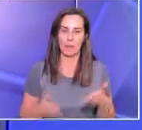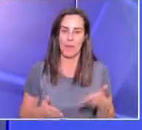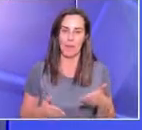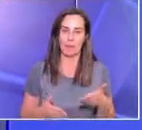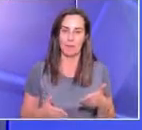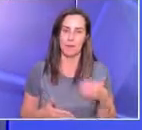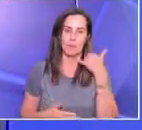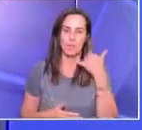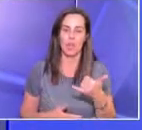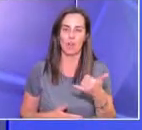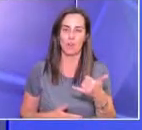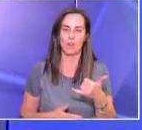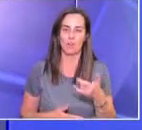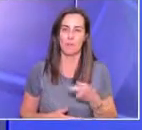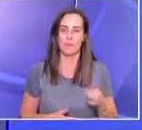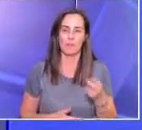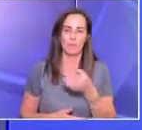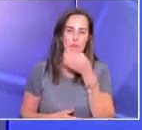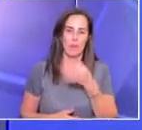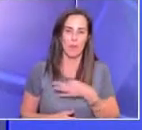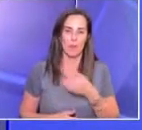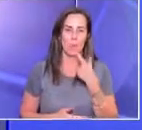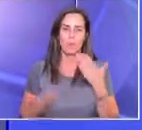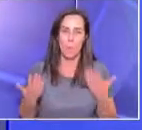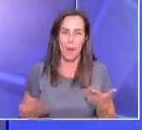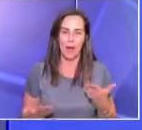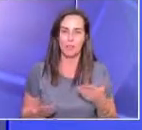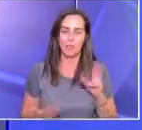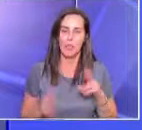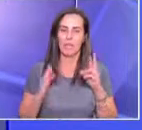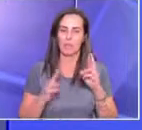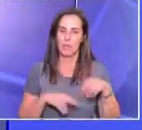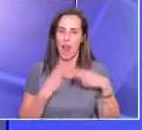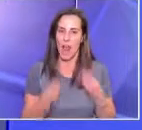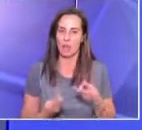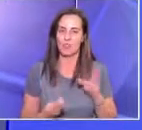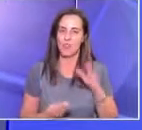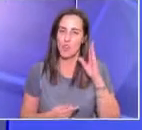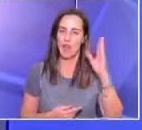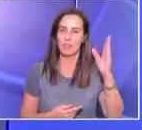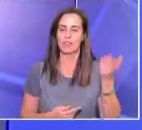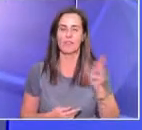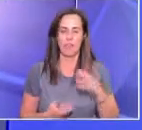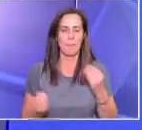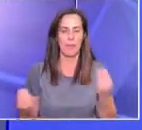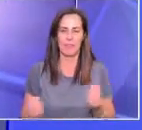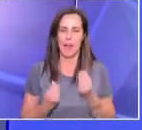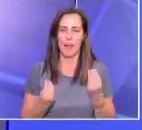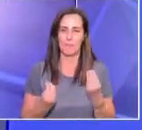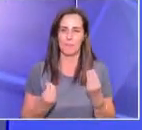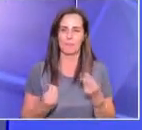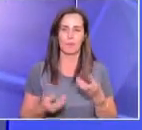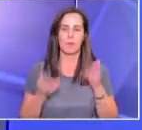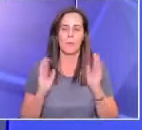כאן, מתקשרים ושולחים לי אס-אמסים ושואלים ואומרים, נו מה, יש תקווה, אפשר לחזור, יש פה איזשהו עתיד. יש פה הרבה דברים